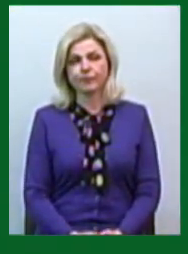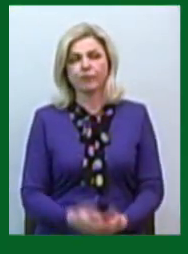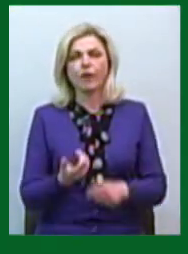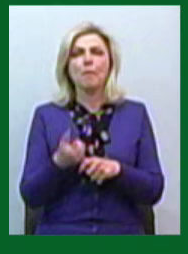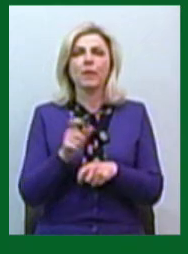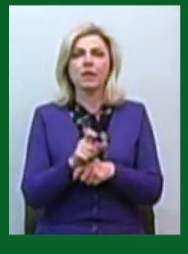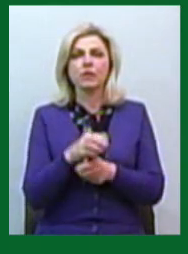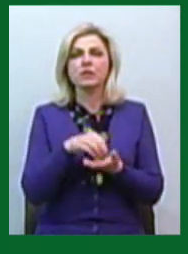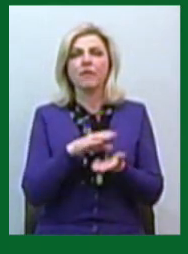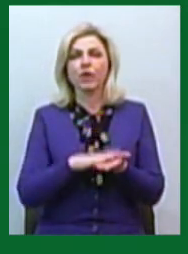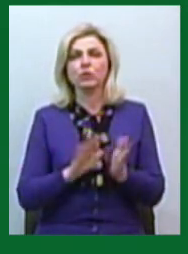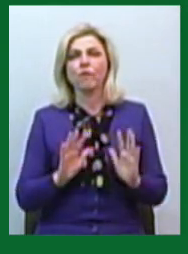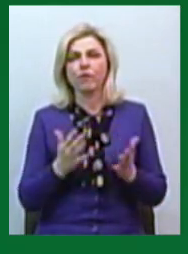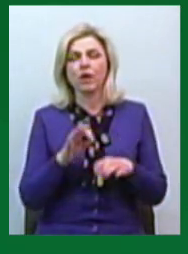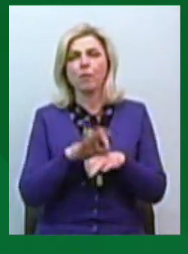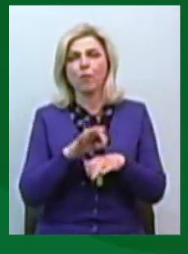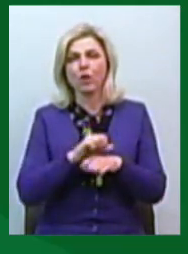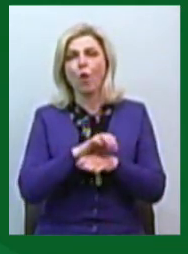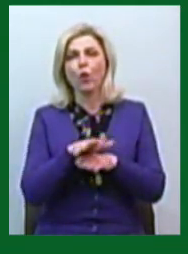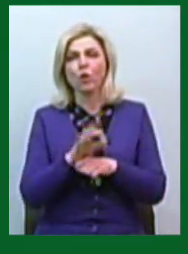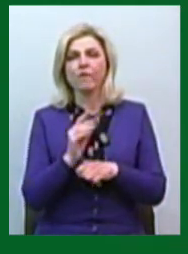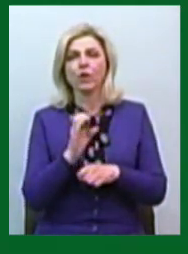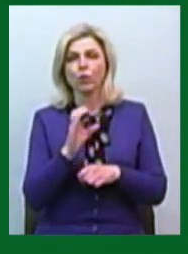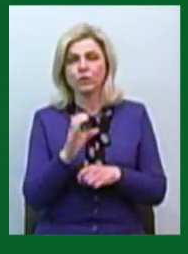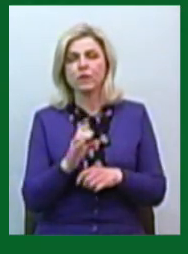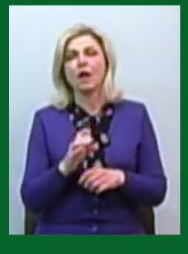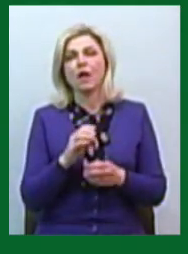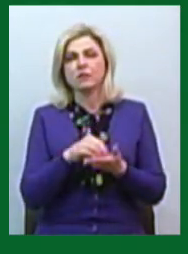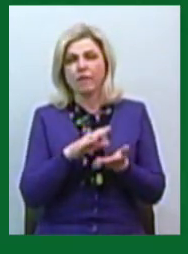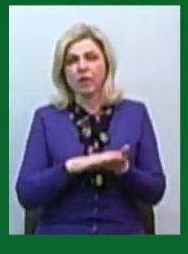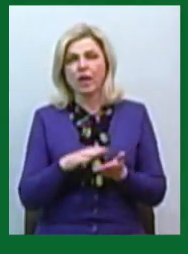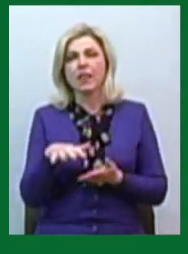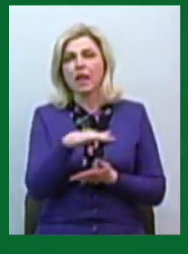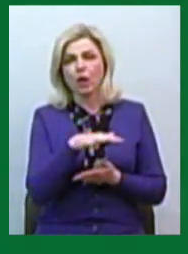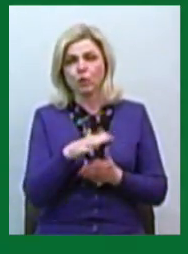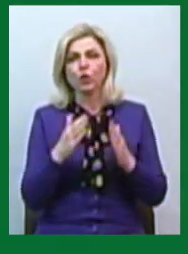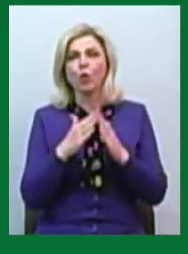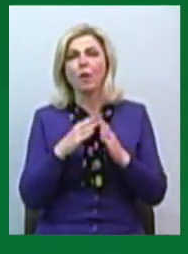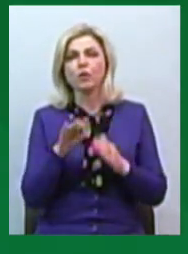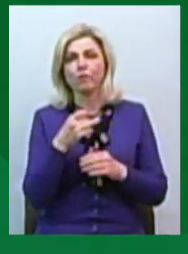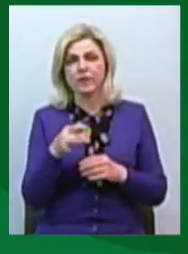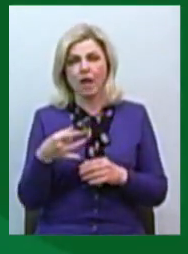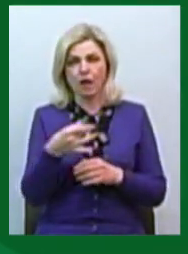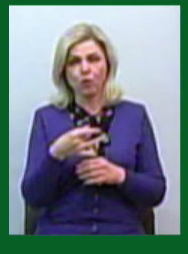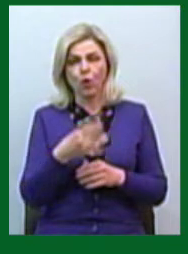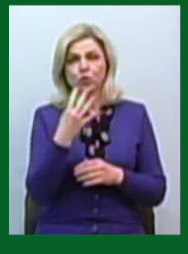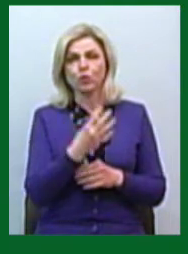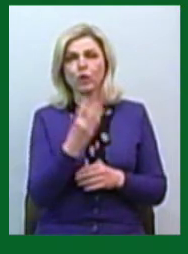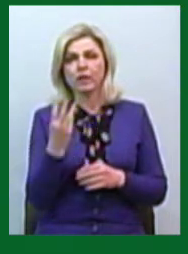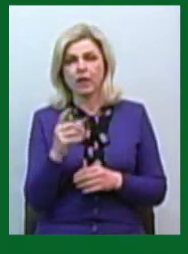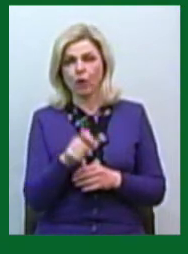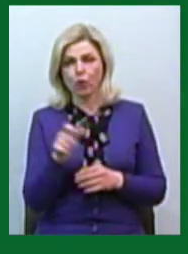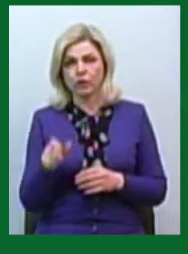Найбільше зафіксованих випадків ураження коронавірусом на Миколаївщині зафіксовано на території Доманівського району – 43 людини. 32 –